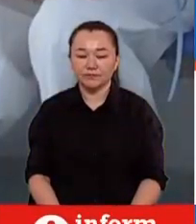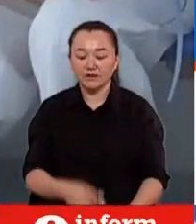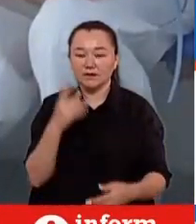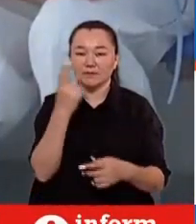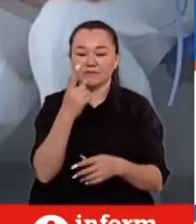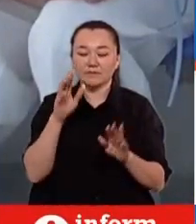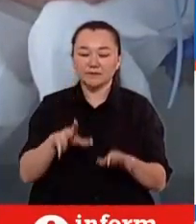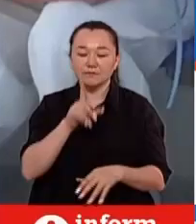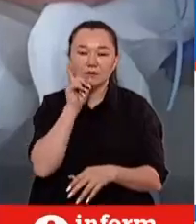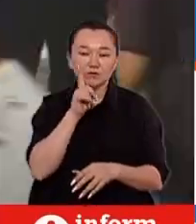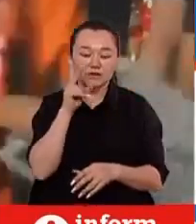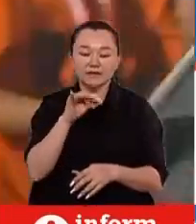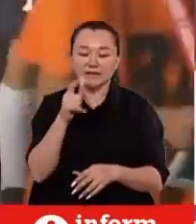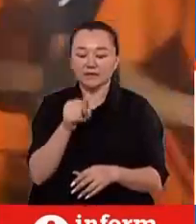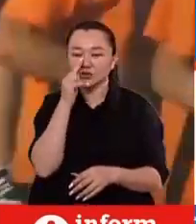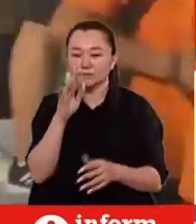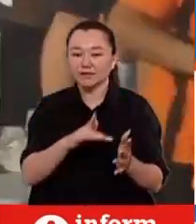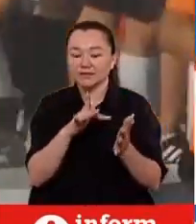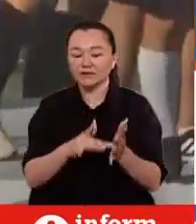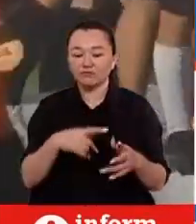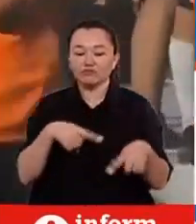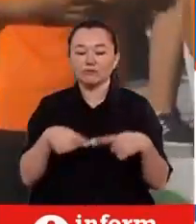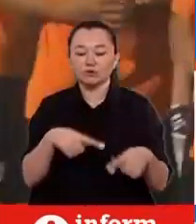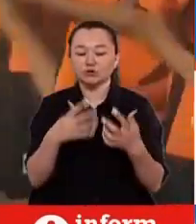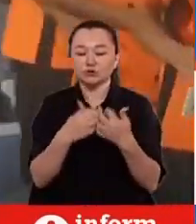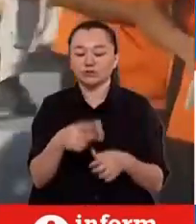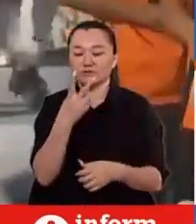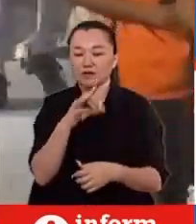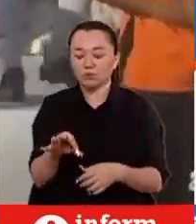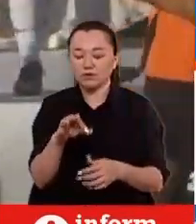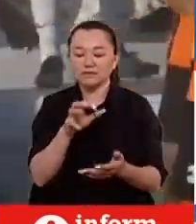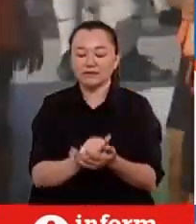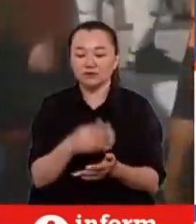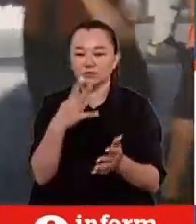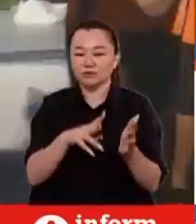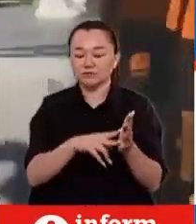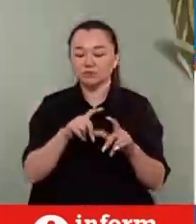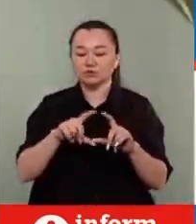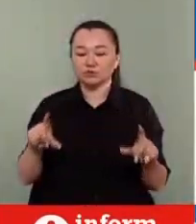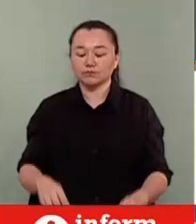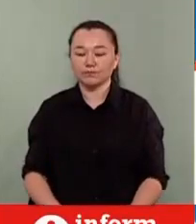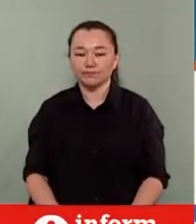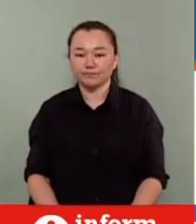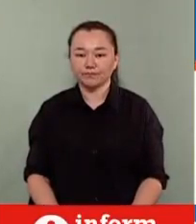Первое место в молодежной лиге Шымкента по футболу со счетом 2-0 заняла команда из 47-й школы.